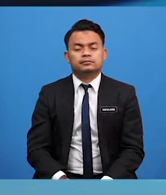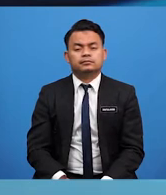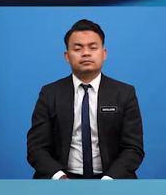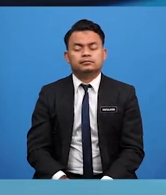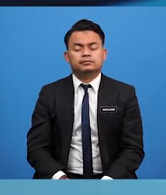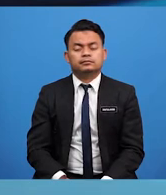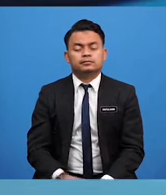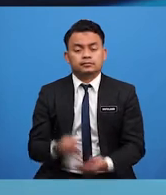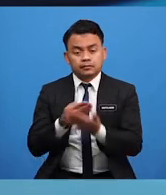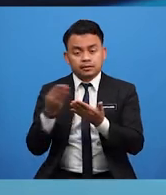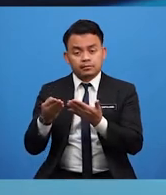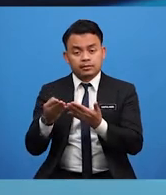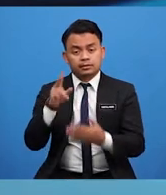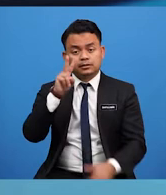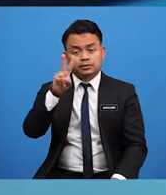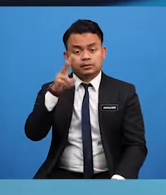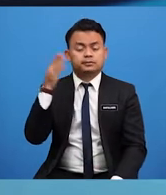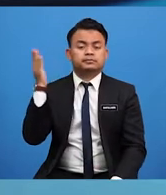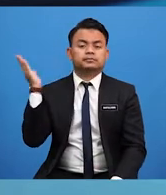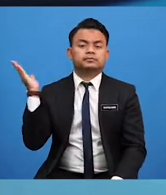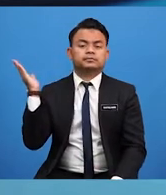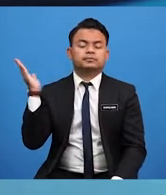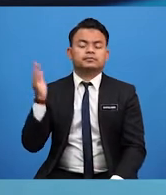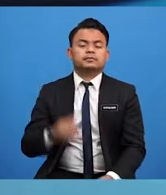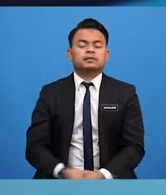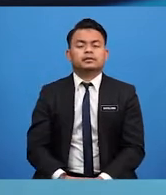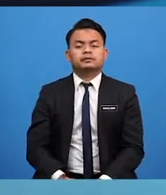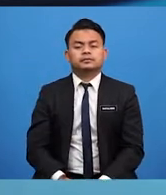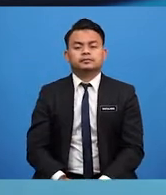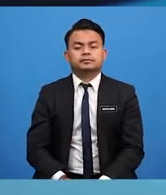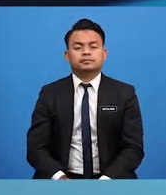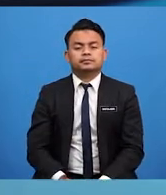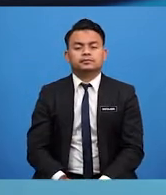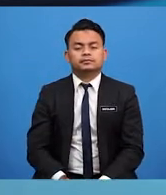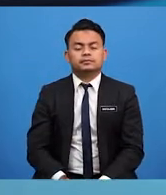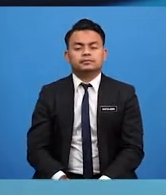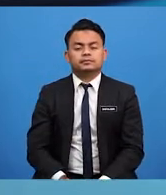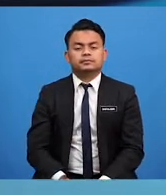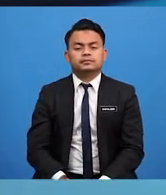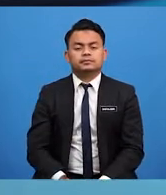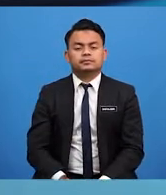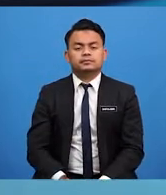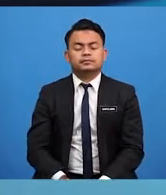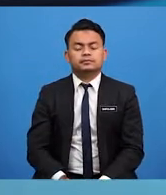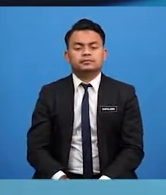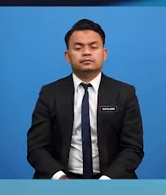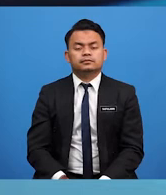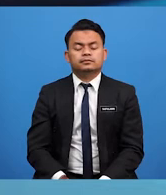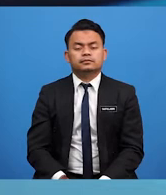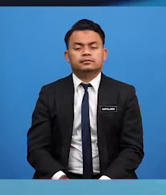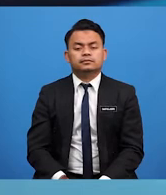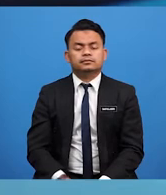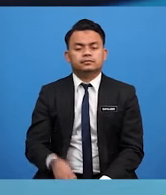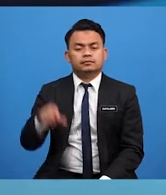Bahan yang kedua ialah sodium alginate atau Manutex. Sodium alginate